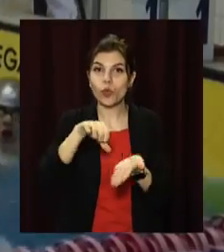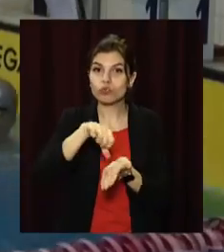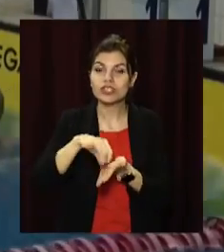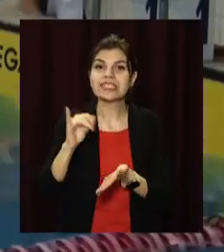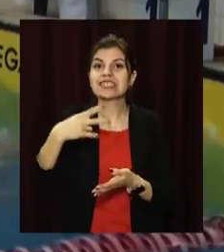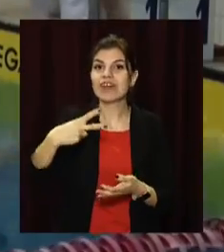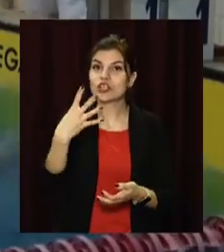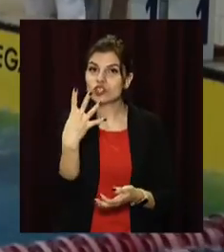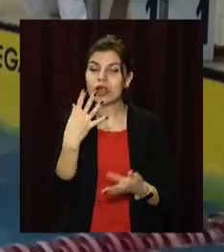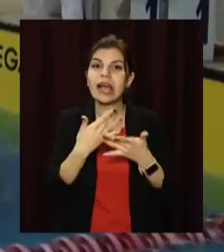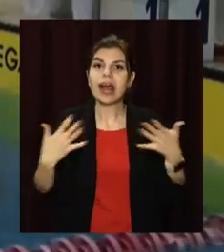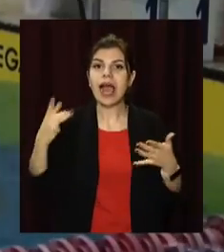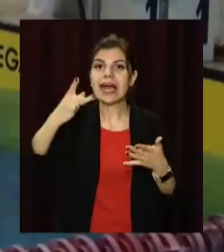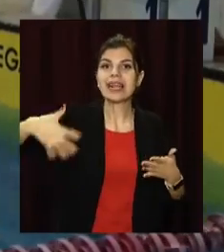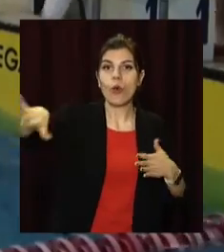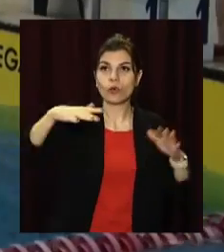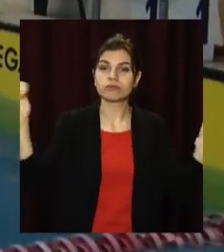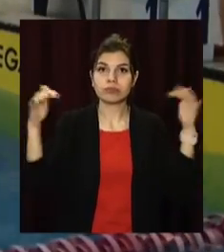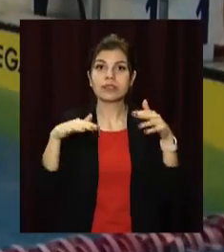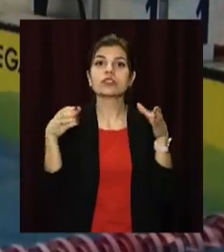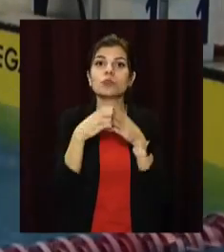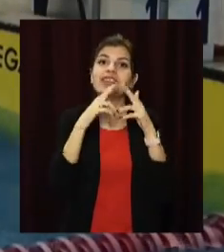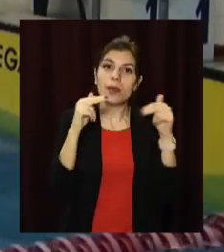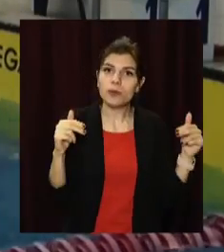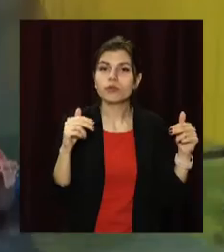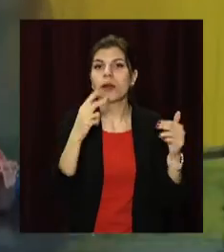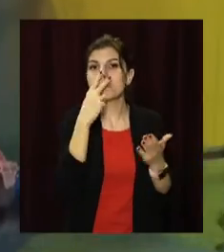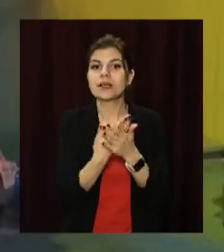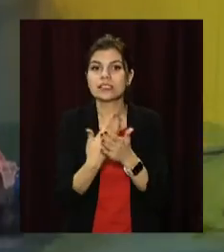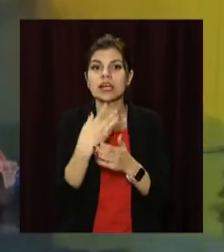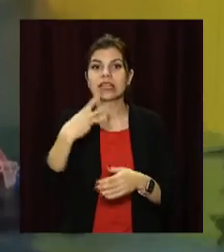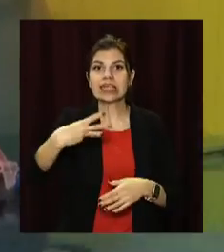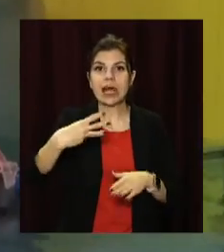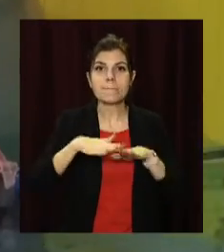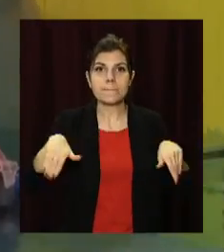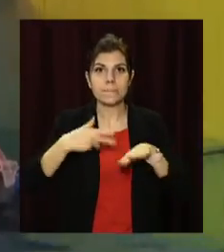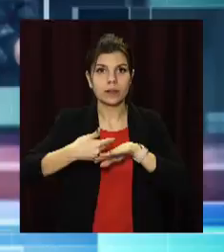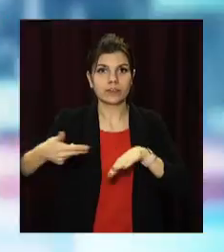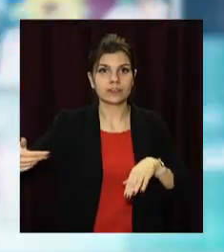із 24 регіонів. Збірну Дніпропетровщини представляли 30 плавців.